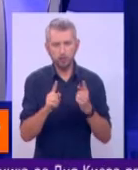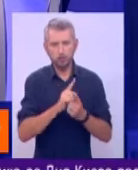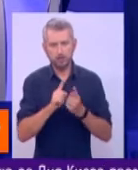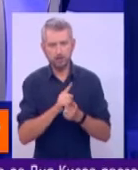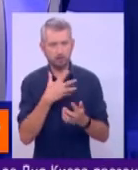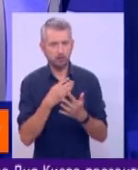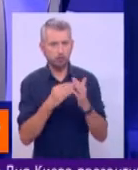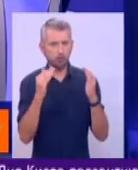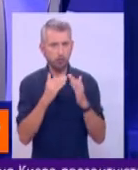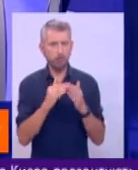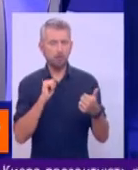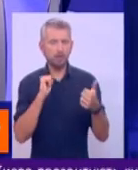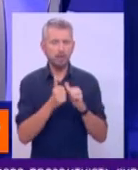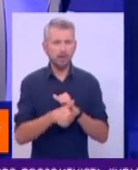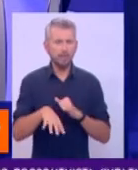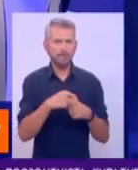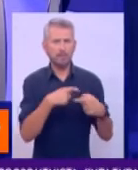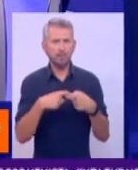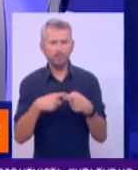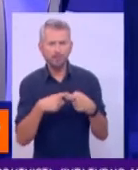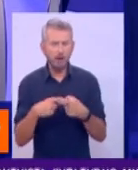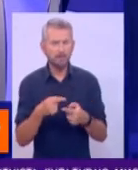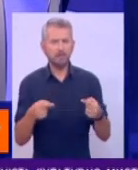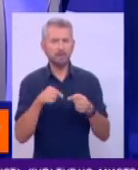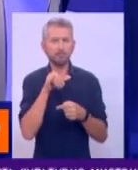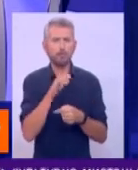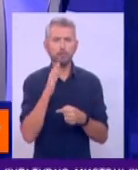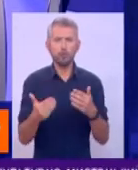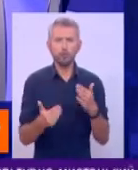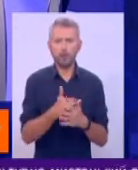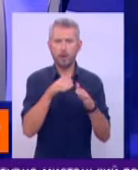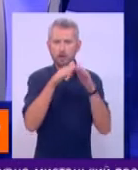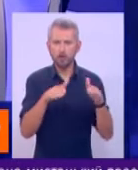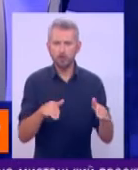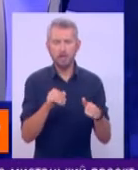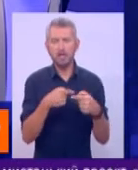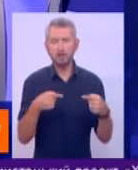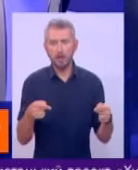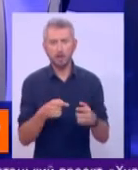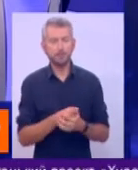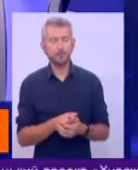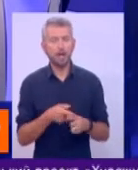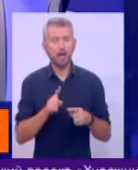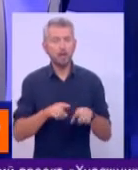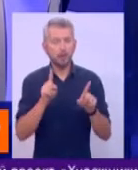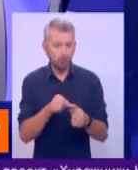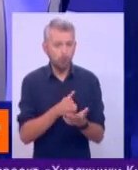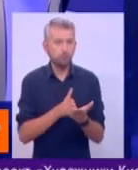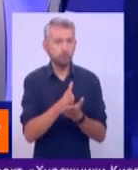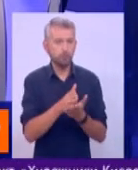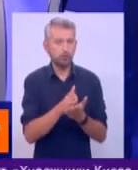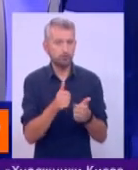дом, поменять все коммуникации, соответственно, у вас будет новая крыша и так далее. То есть это тоже путь.